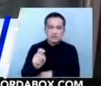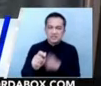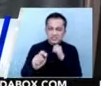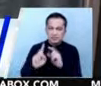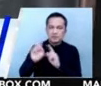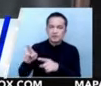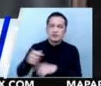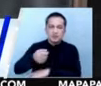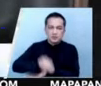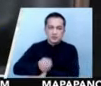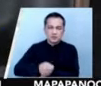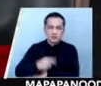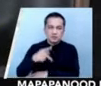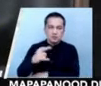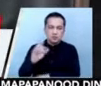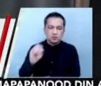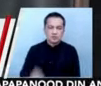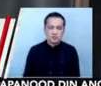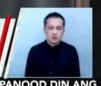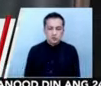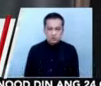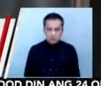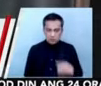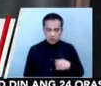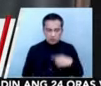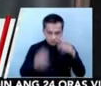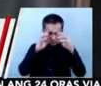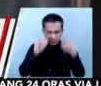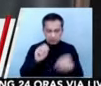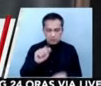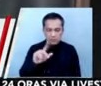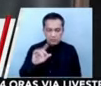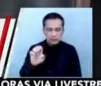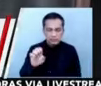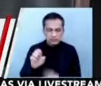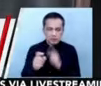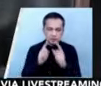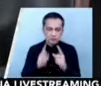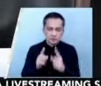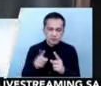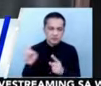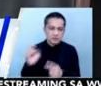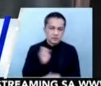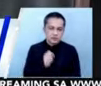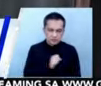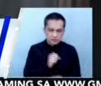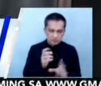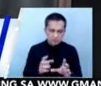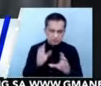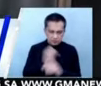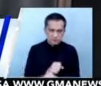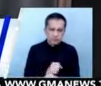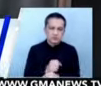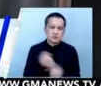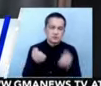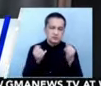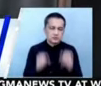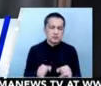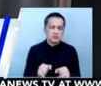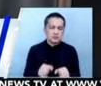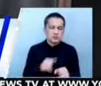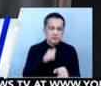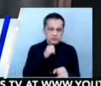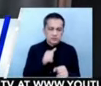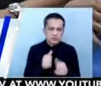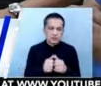Kung ako si Mayor Alice, makipag-ugnayan ka na sa Senate nang matapos na itong usapin na ito. Hindi siya madidihado pagka sa